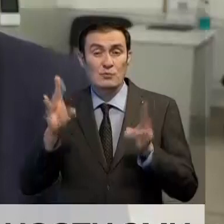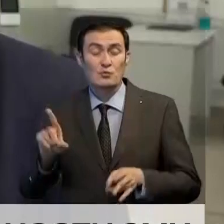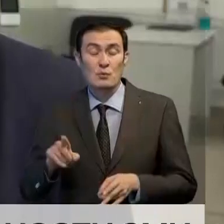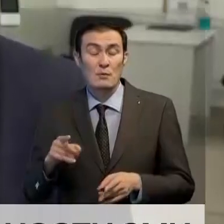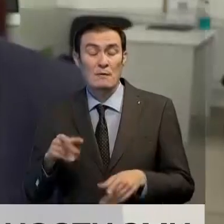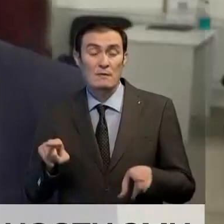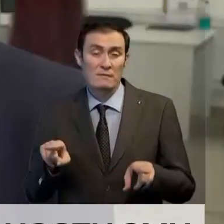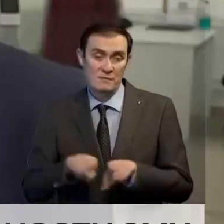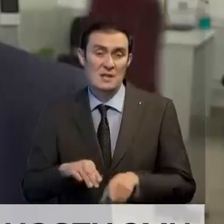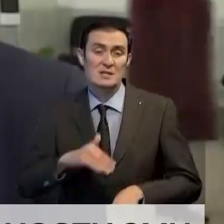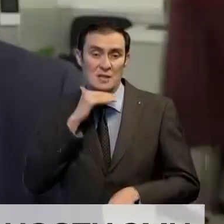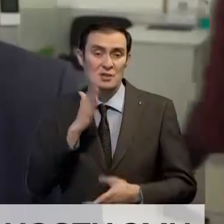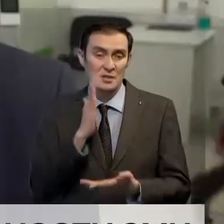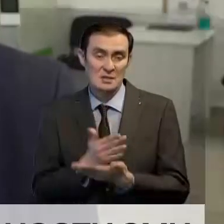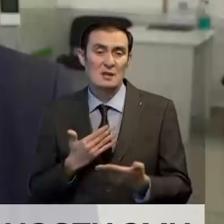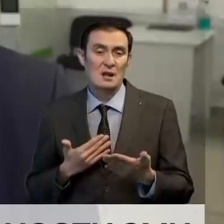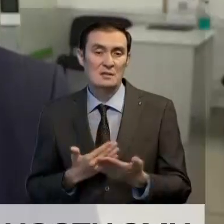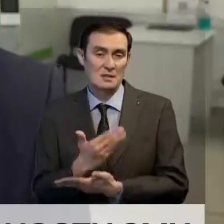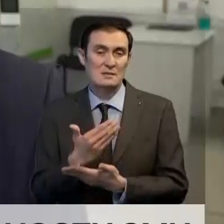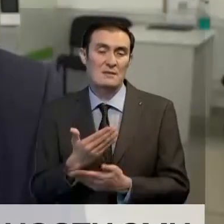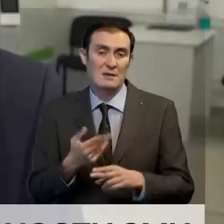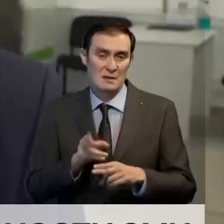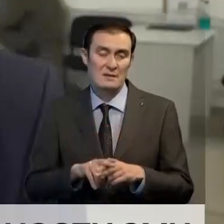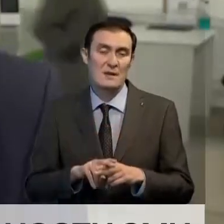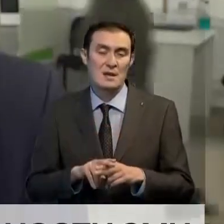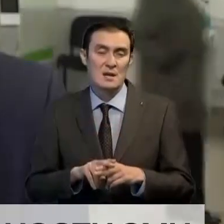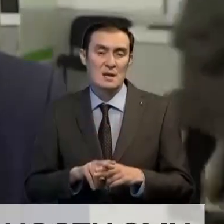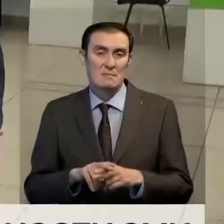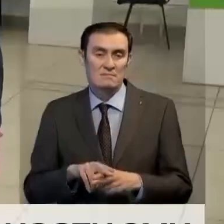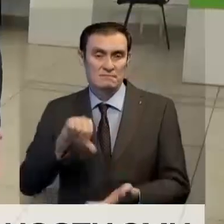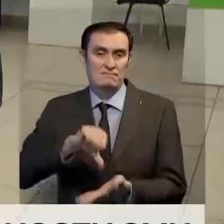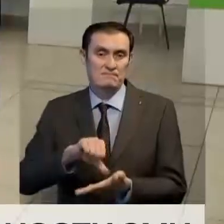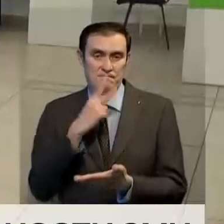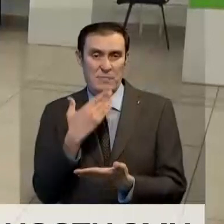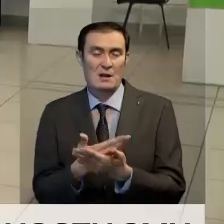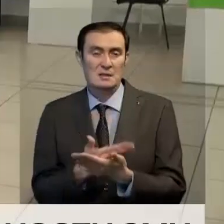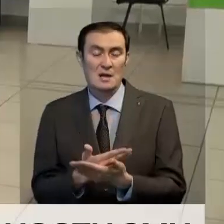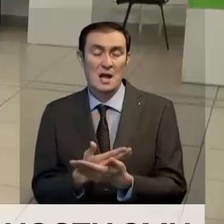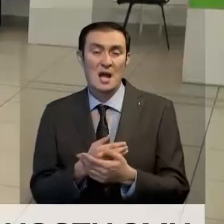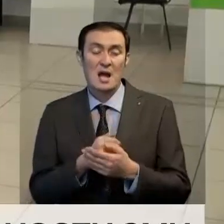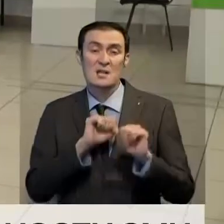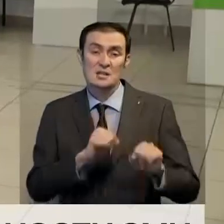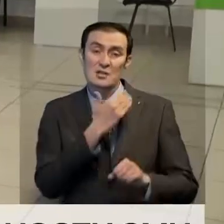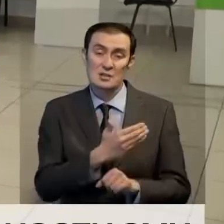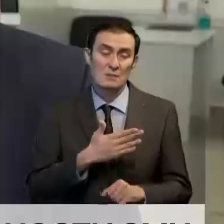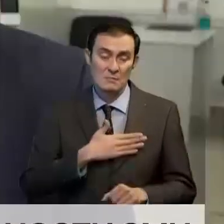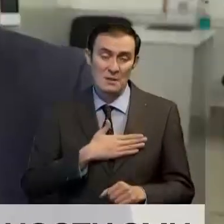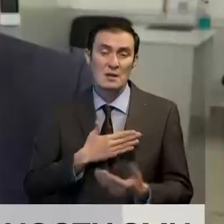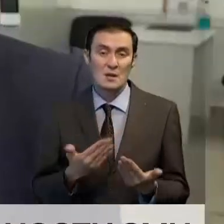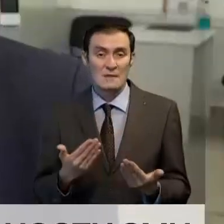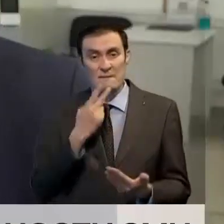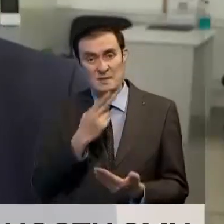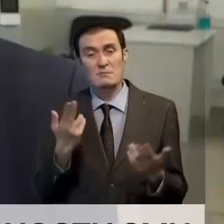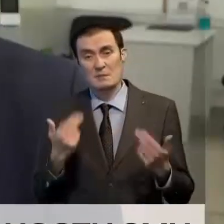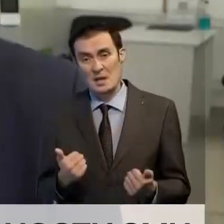что в достаточном объеме все доказательства, так сказать, представлены. С позиции защиты можем сказать, что мы, во всяком случае,